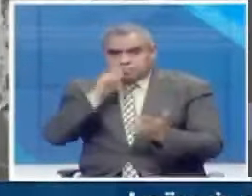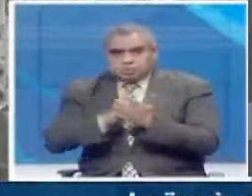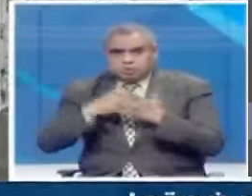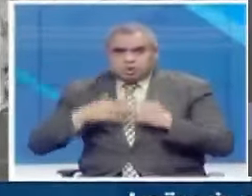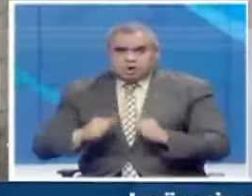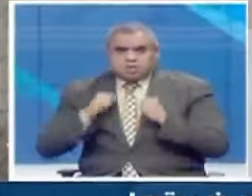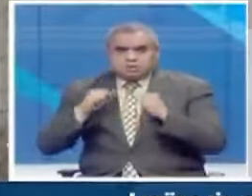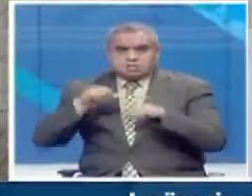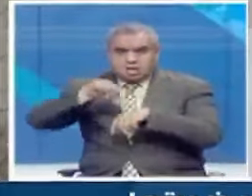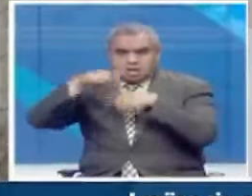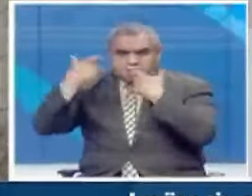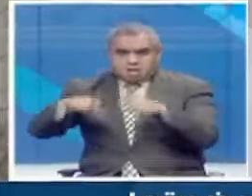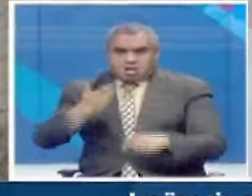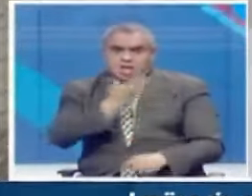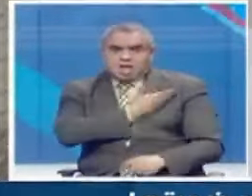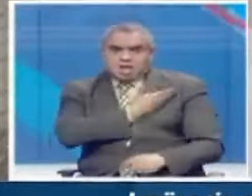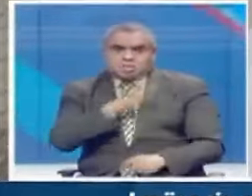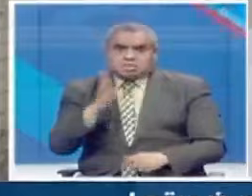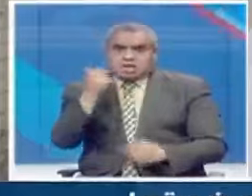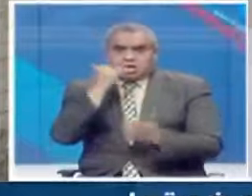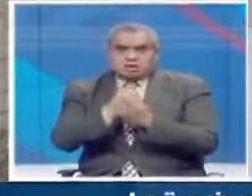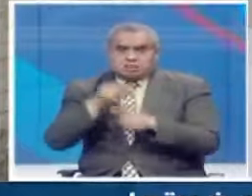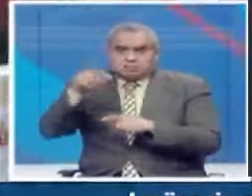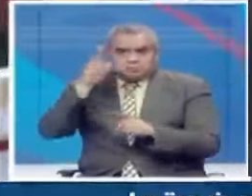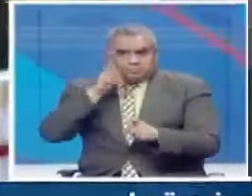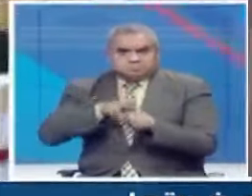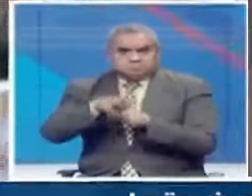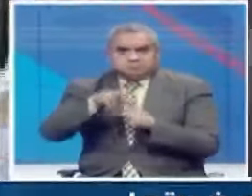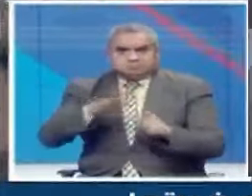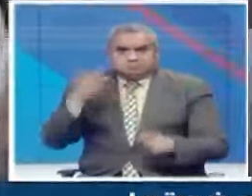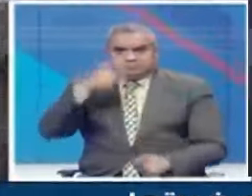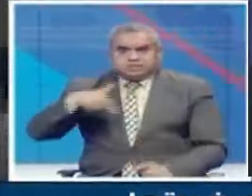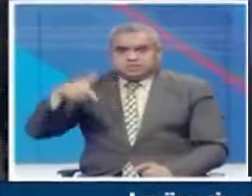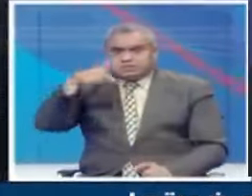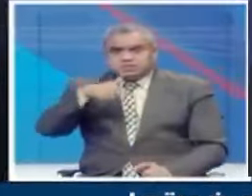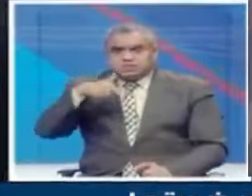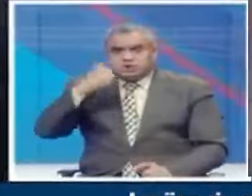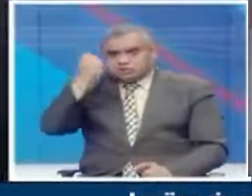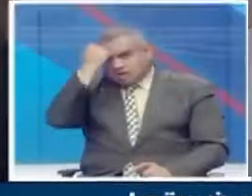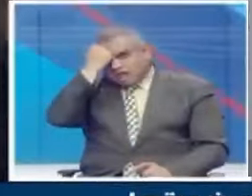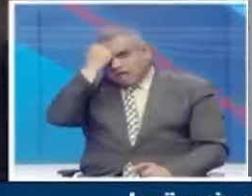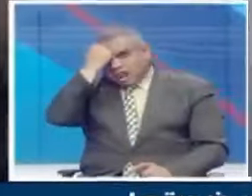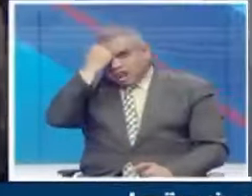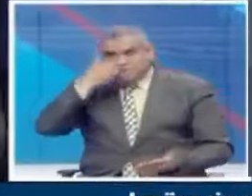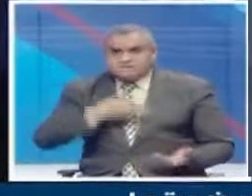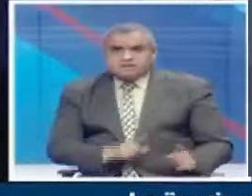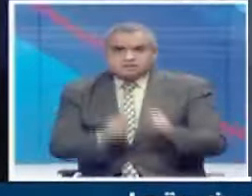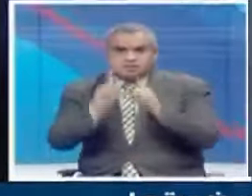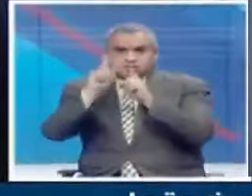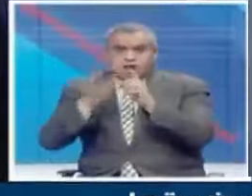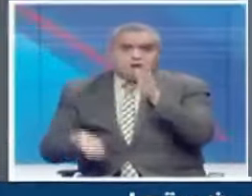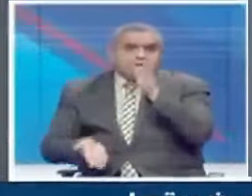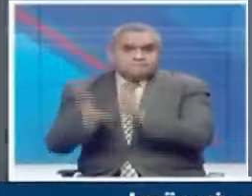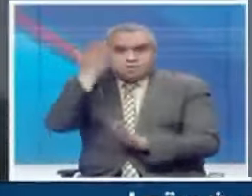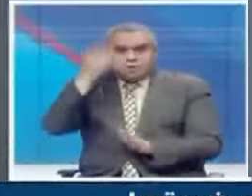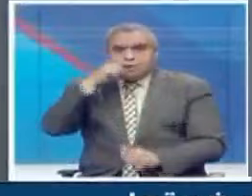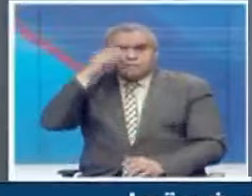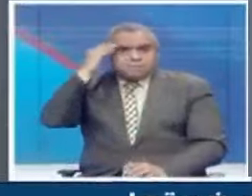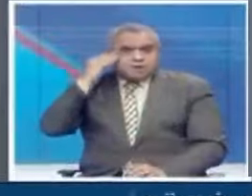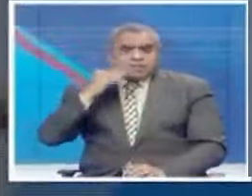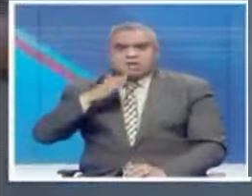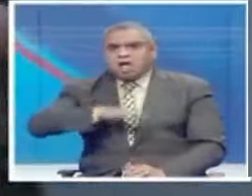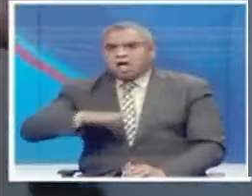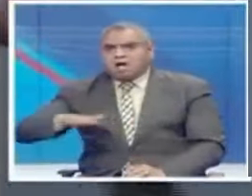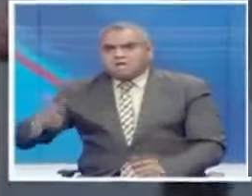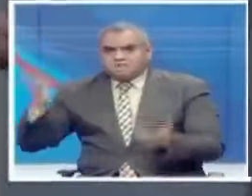في غزة ارتفاع عدد ضحايا العدوان في القطاع إلى أكثر من 26 ألف شهيد، أغلبهم من النساء والأطفال،